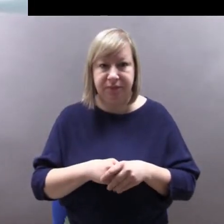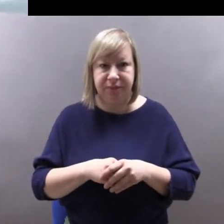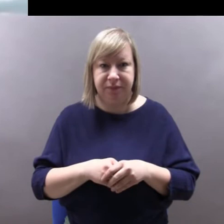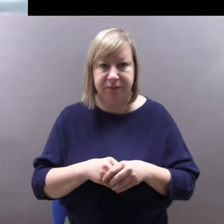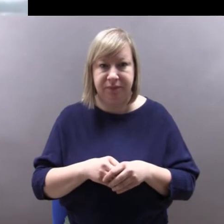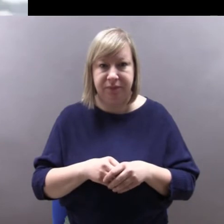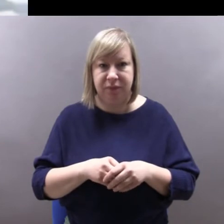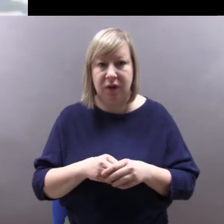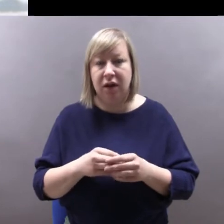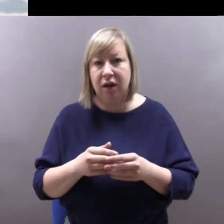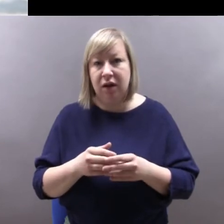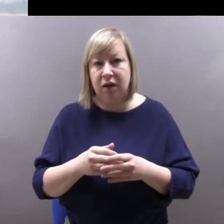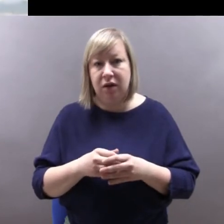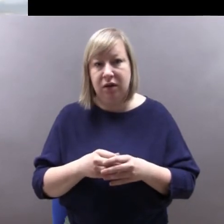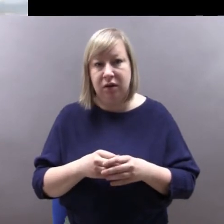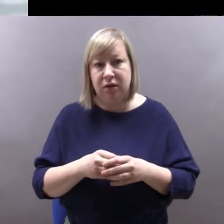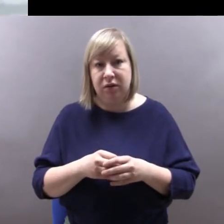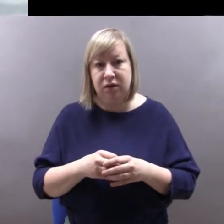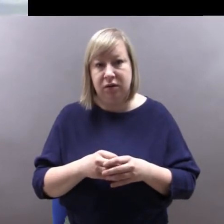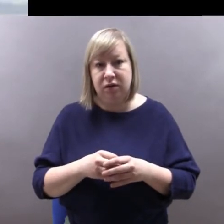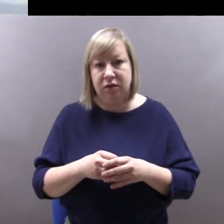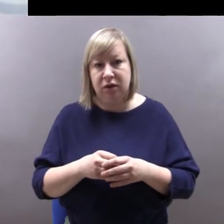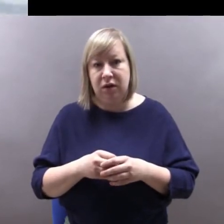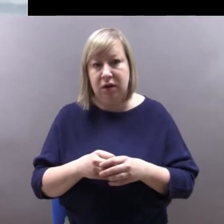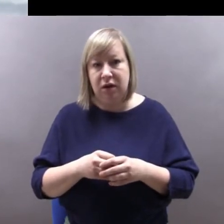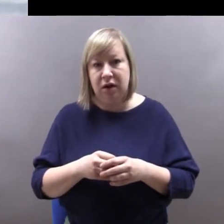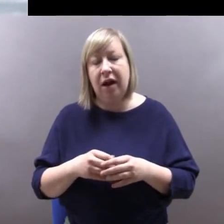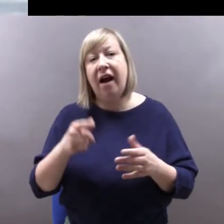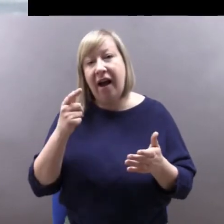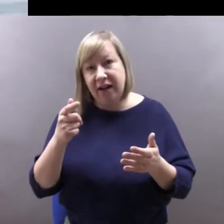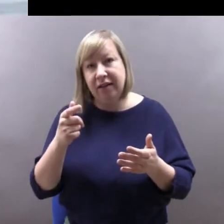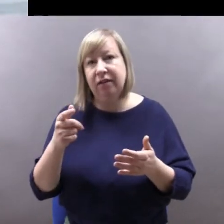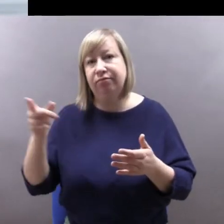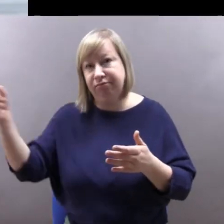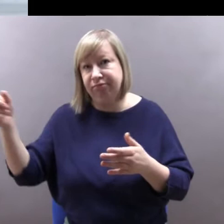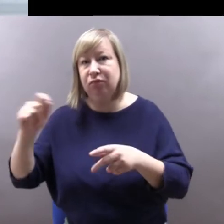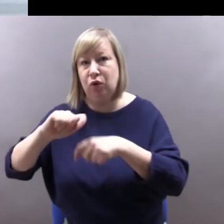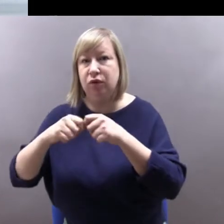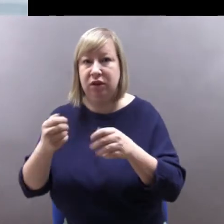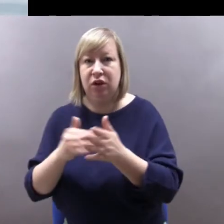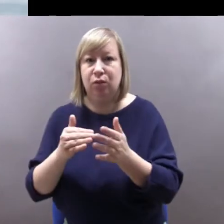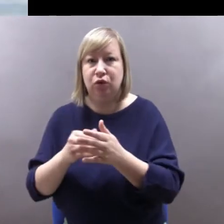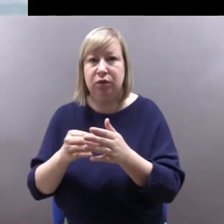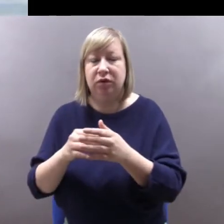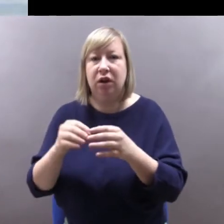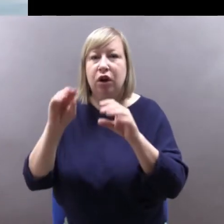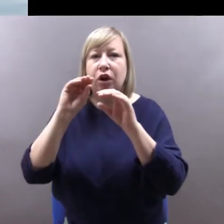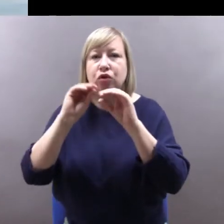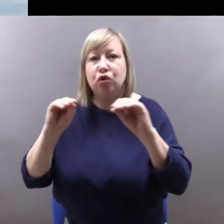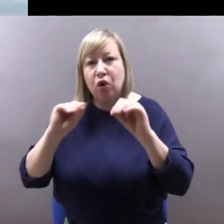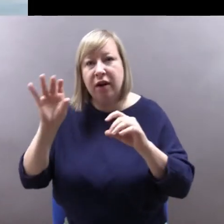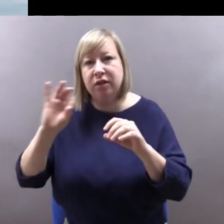i do używania ich na pewno jest potrzebne szkolenie, a nie wiem, czy niepotrzebne są jakiegoś rodzaju